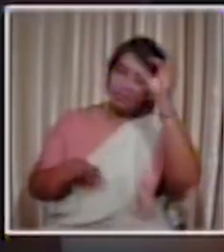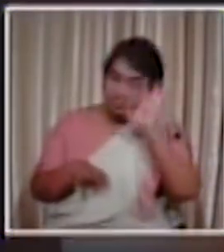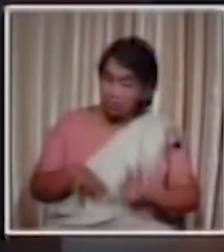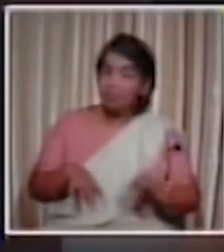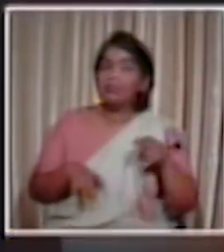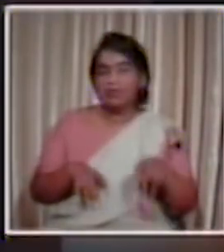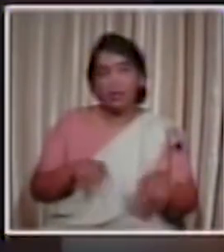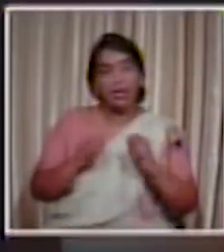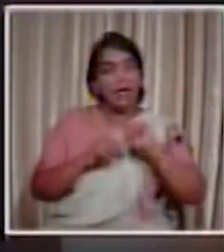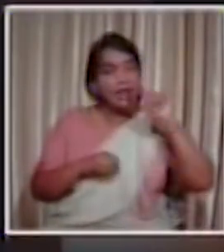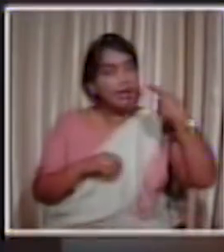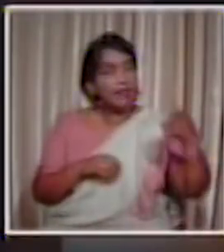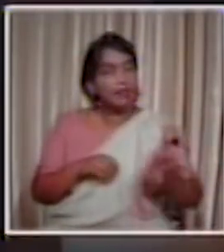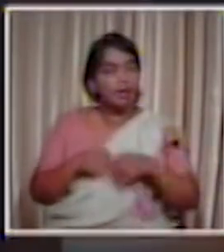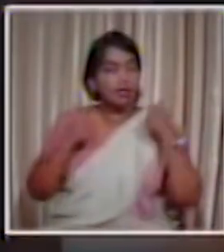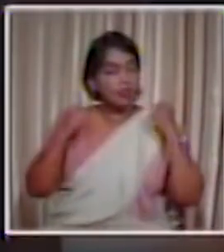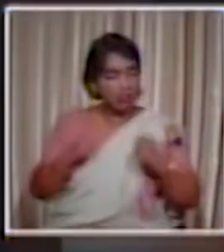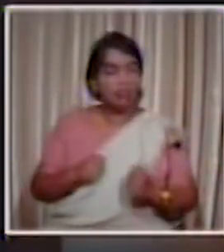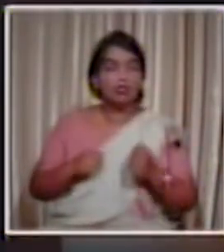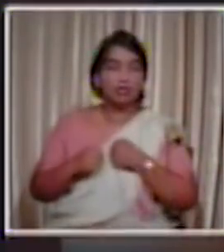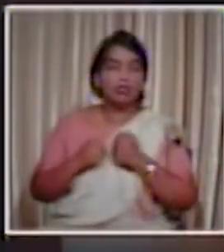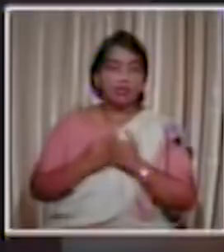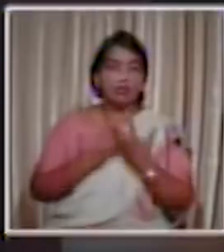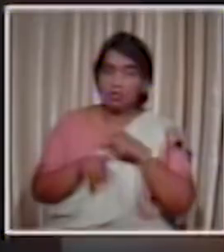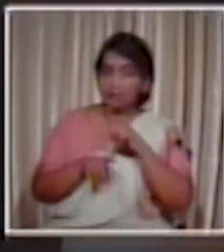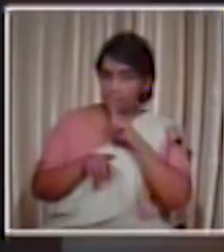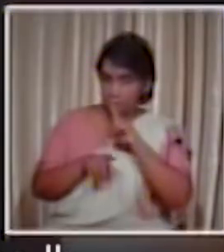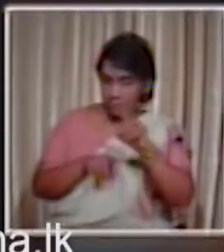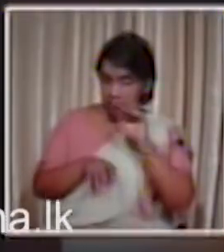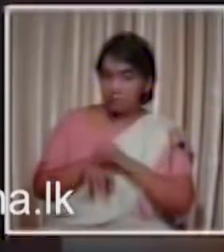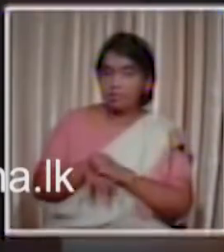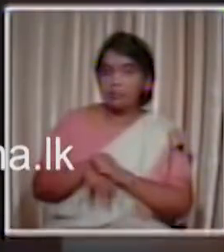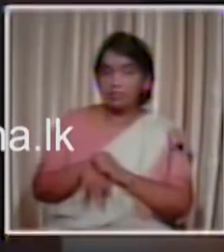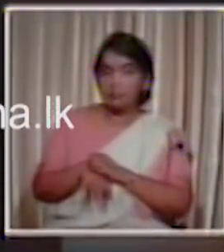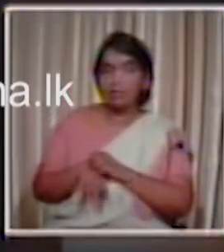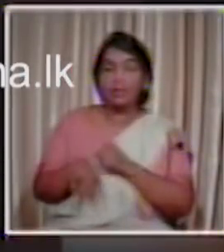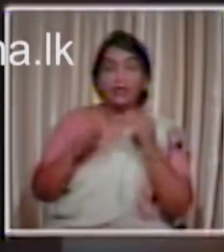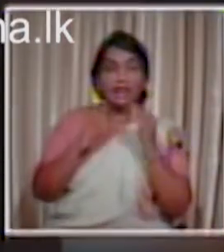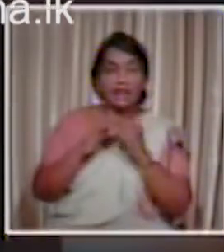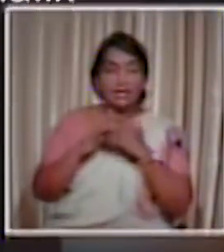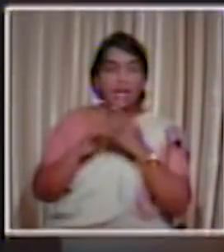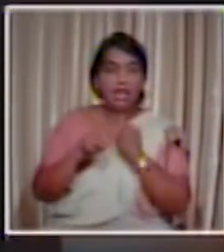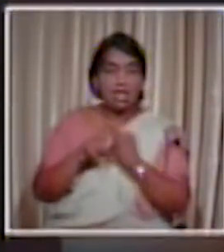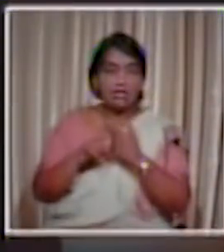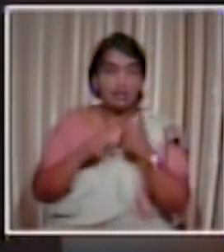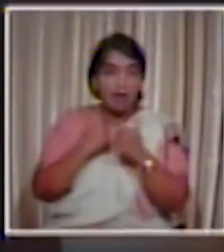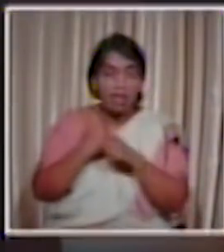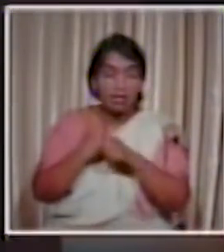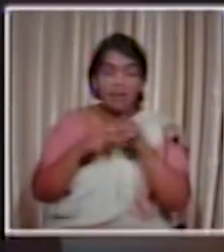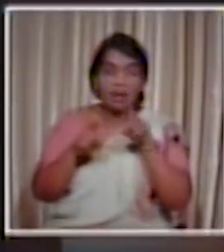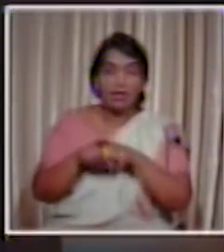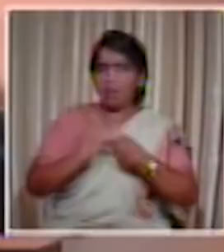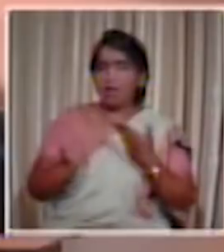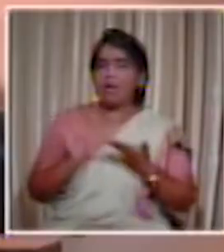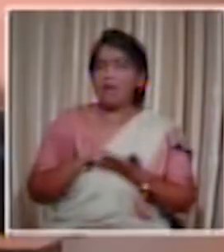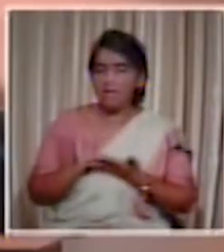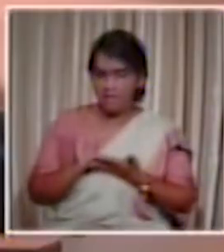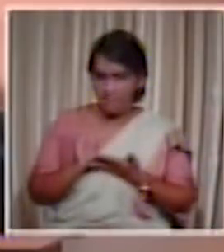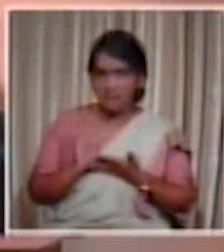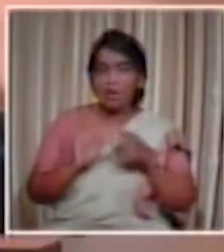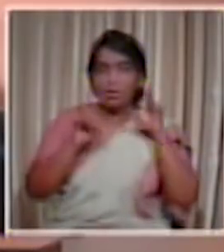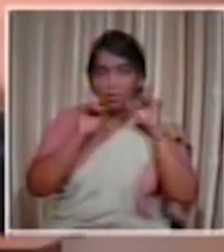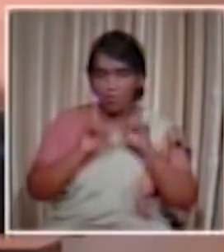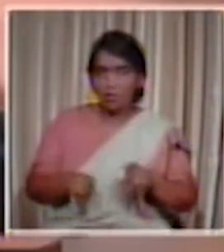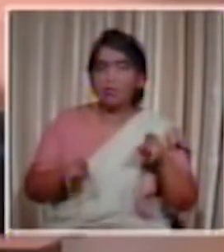මේ තීරණේ හෙට දවසේ මේ පුටුවේ වඩන නම් ඒ පුද්ගලයාටත් ගන්න තියෙන තීන්දුවක් මේක මේ ගෙවල් වල කසිප්පු හදනවා වගේ තෙල් හදන්න පුළුවන් කාරණාවක් නෙවෙයි